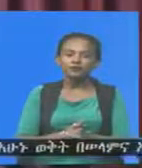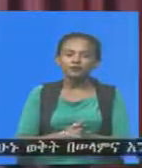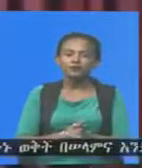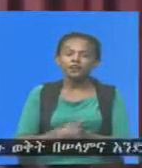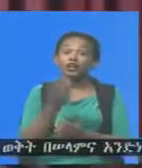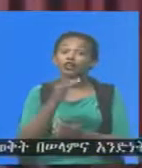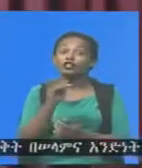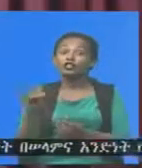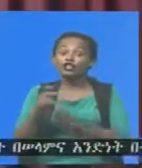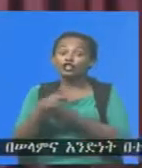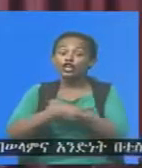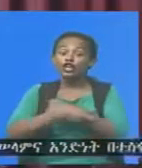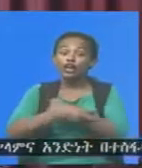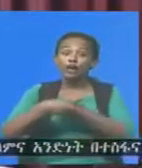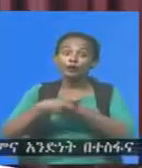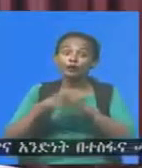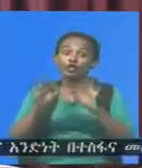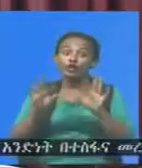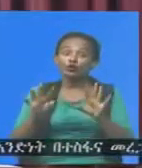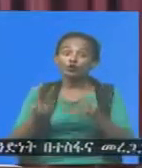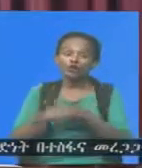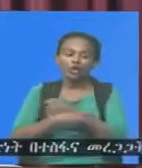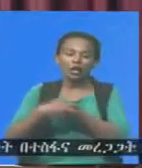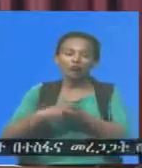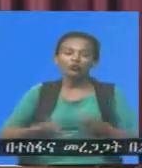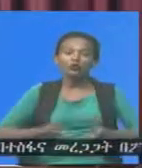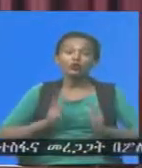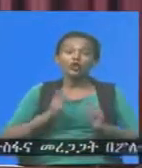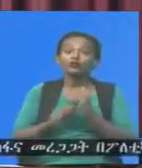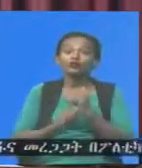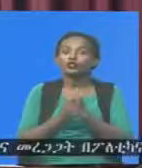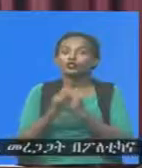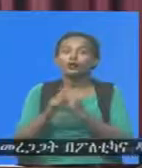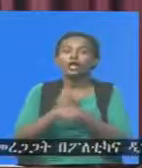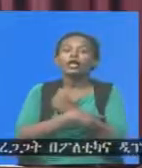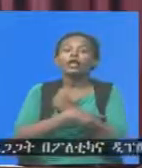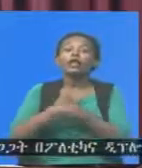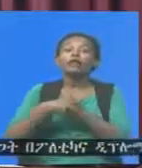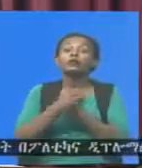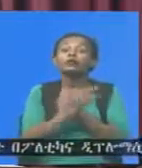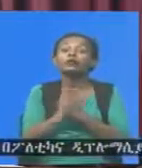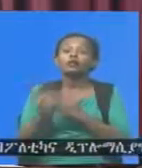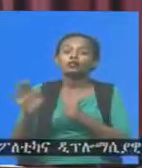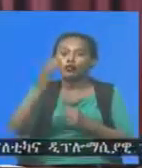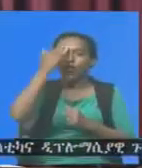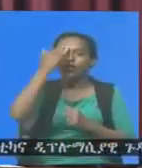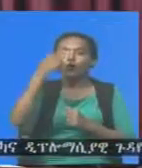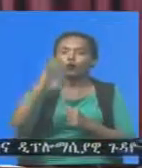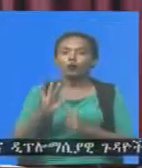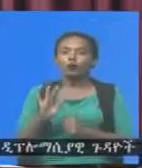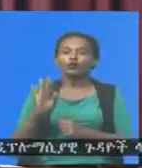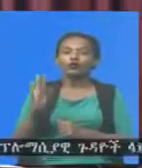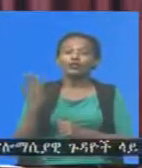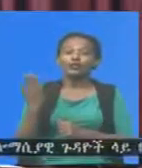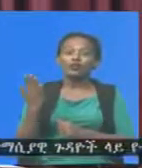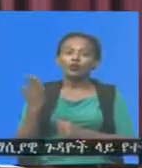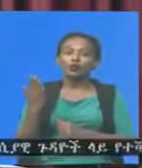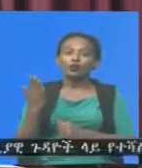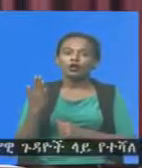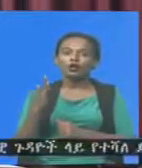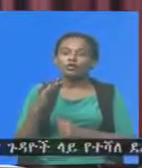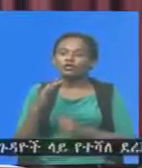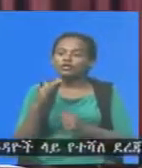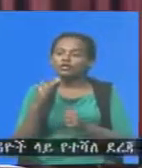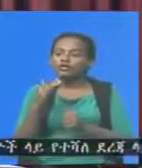እንጂ ሌቦች የሉም ብለን አይደለም። ሌቦች መኖራቸው ብቻ ሳይሆን ሌብነታቸው ያልታወቀባቸው መስለው